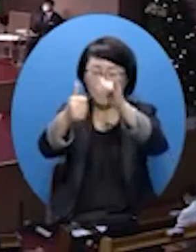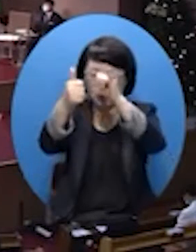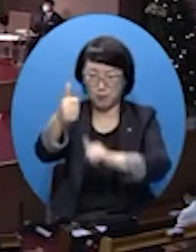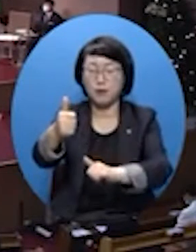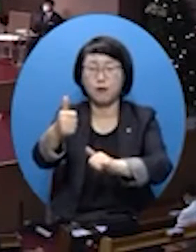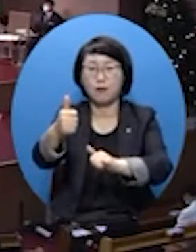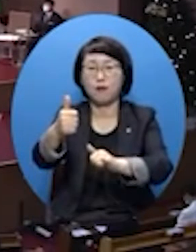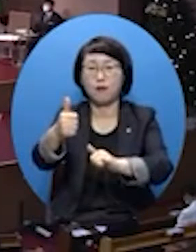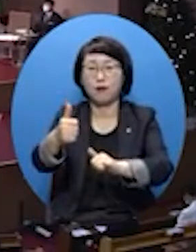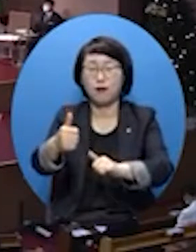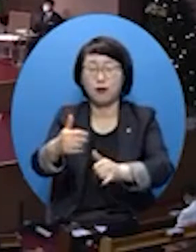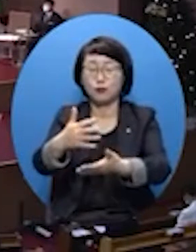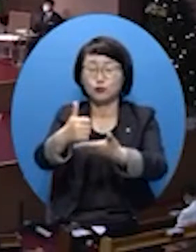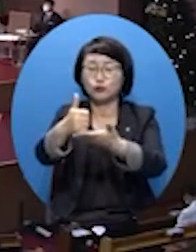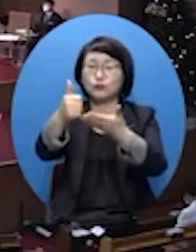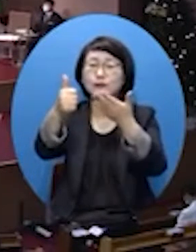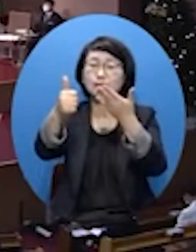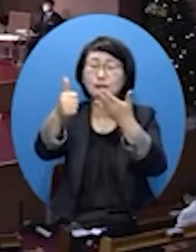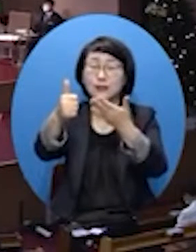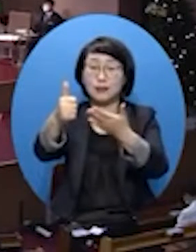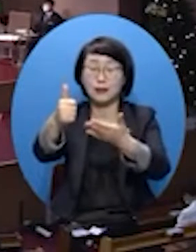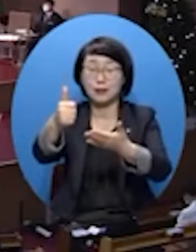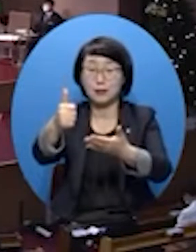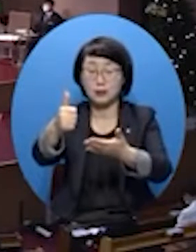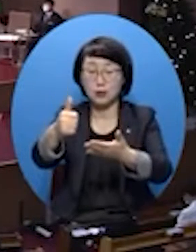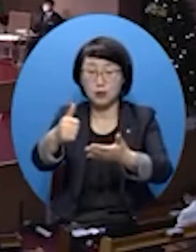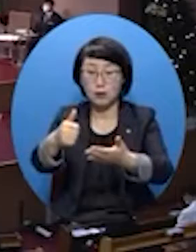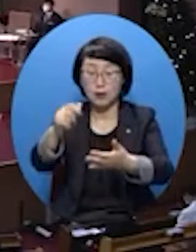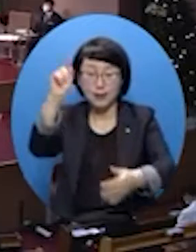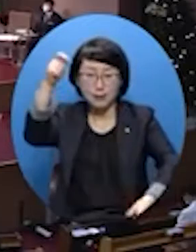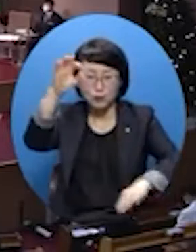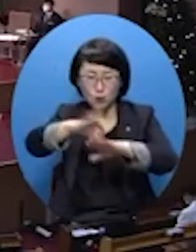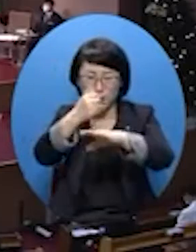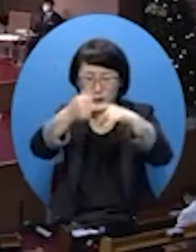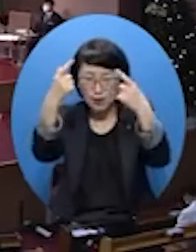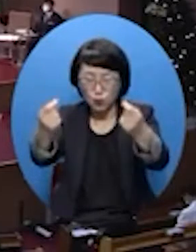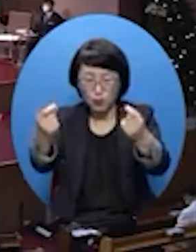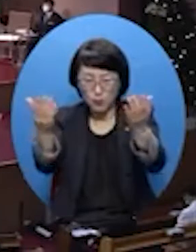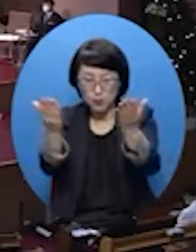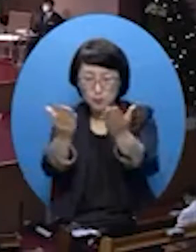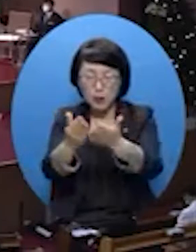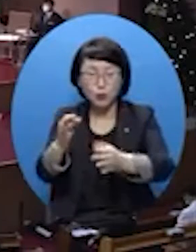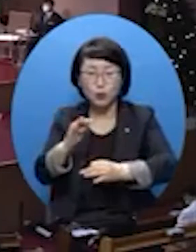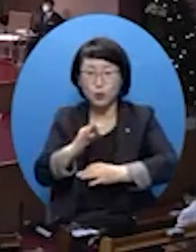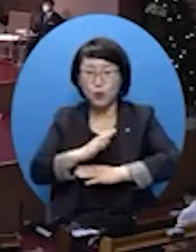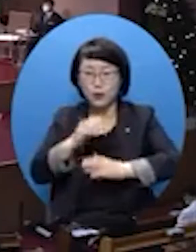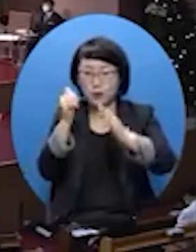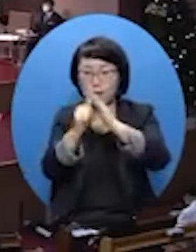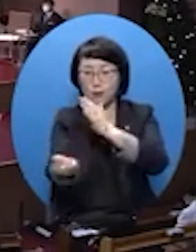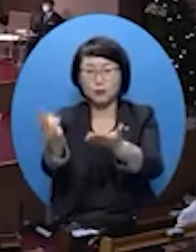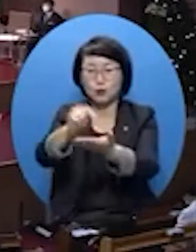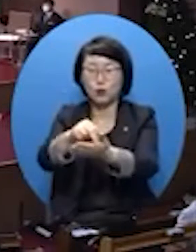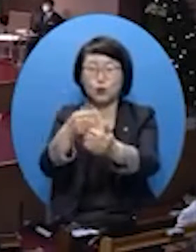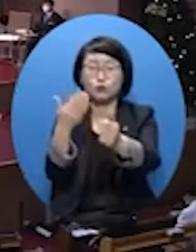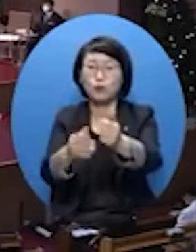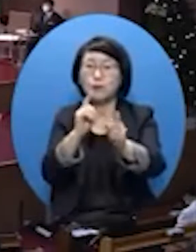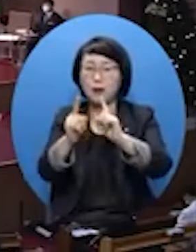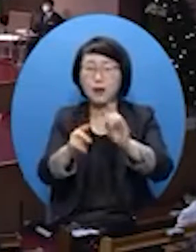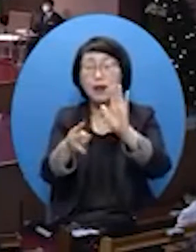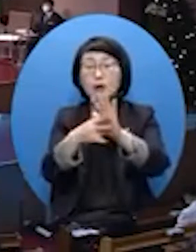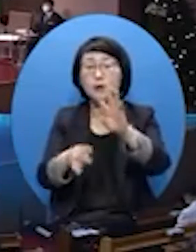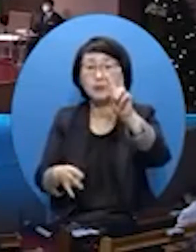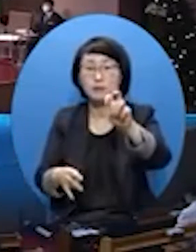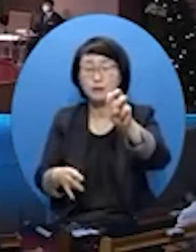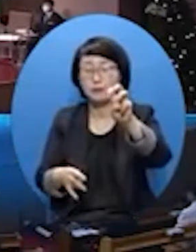것이고 그에게 다윗 왕과 같은 놀라운 지도자를 세워줄 것을 말씀하고 있습니다. 예레미야